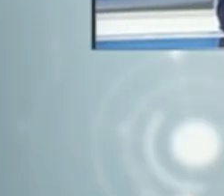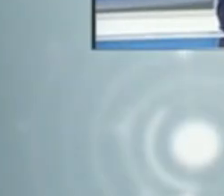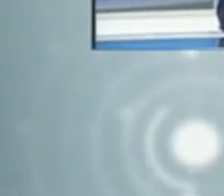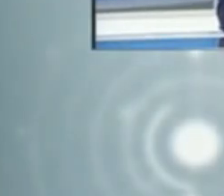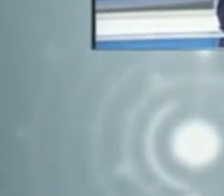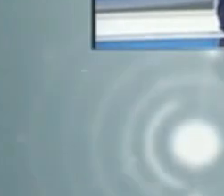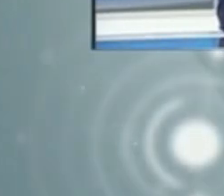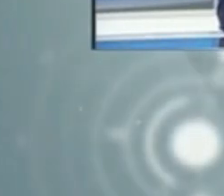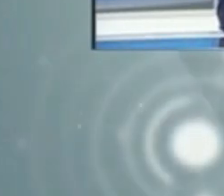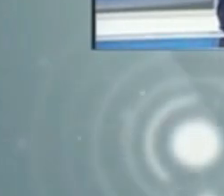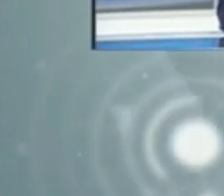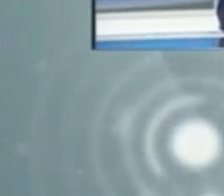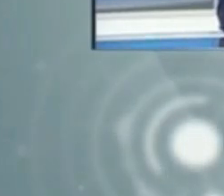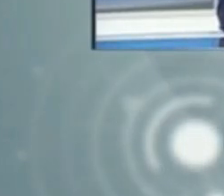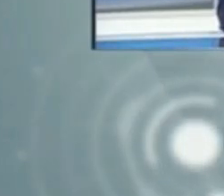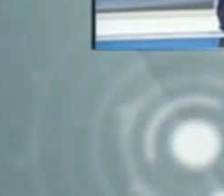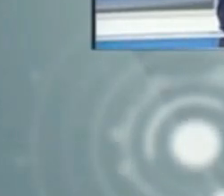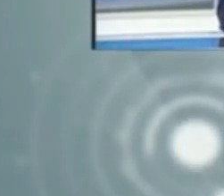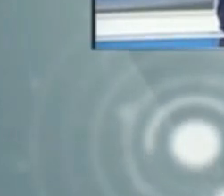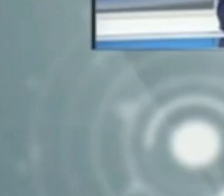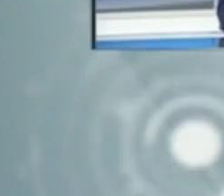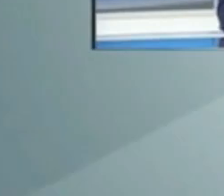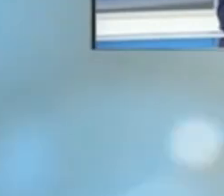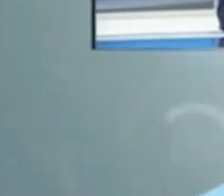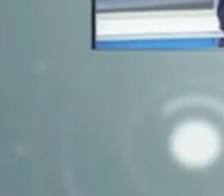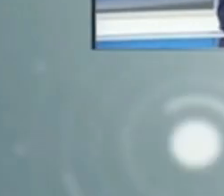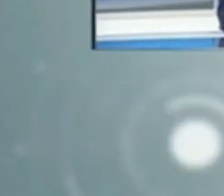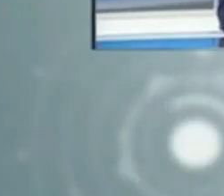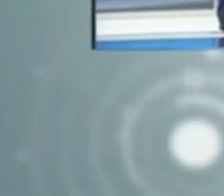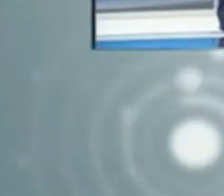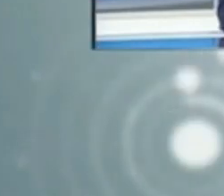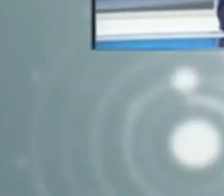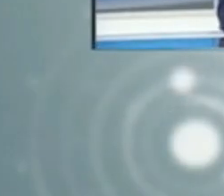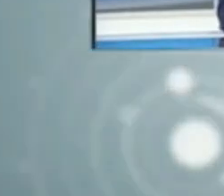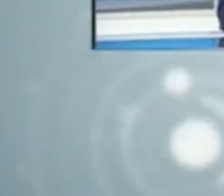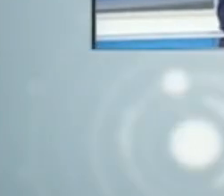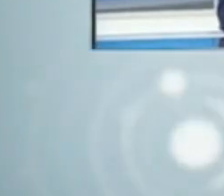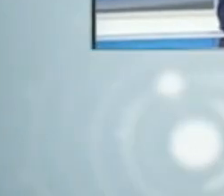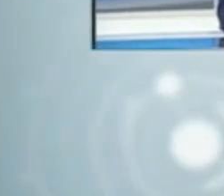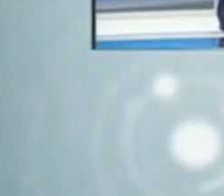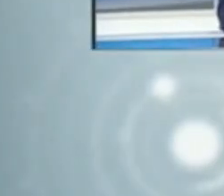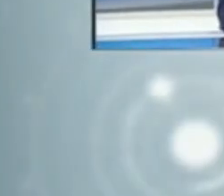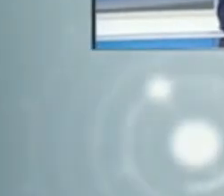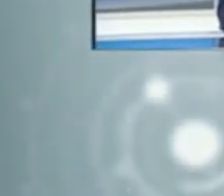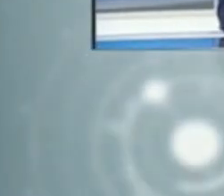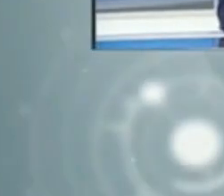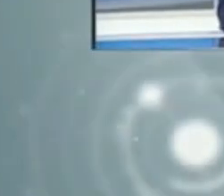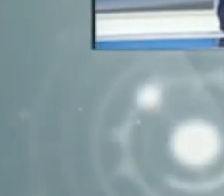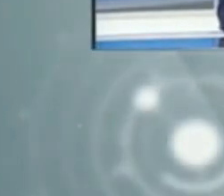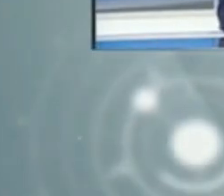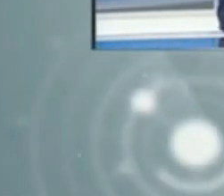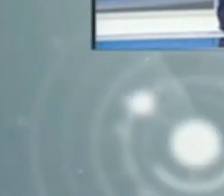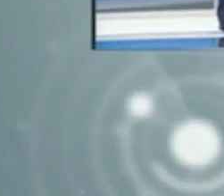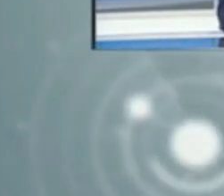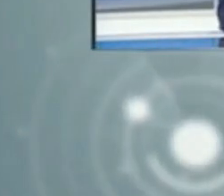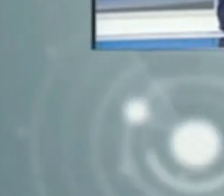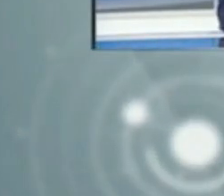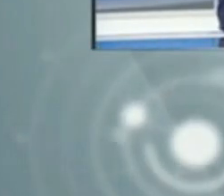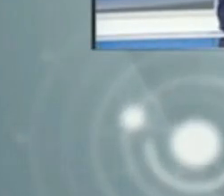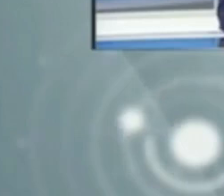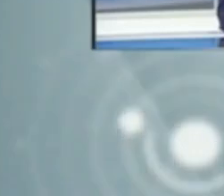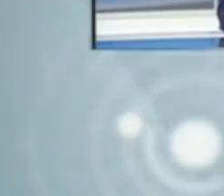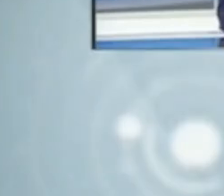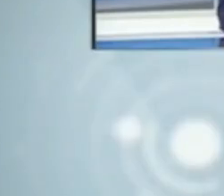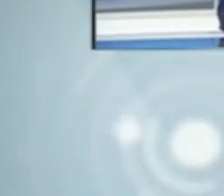باختصار شديد اللي زارها سيادة الرئيس هي عبارة عن قرية نوبية. هذه القرية أهلها حولوها